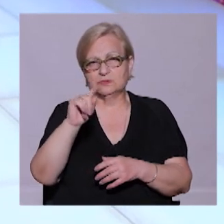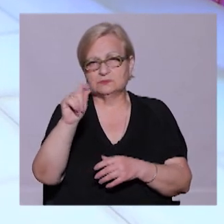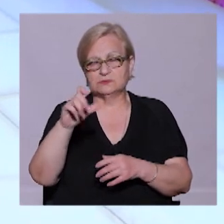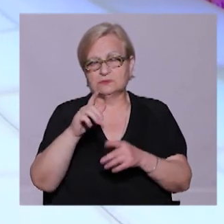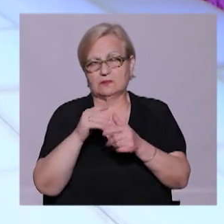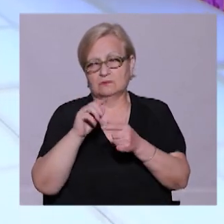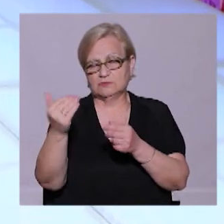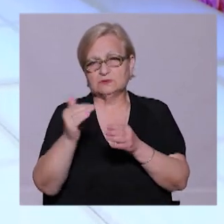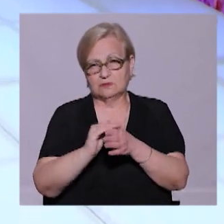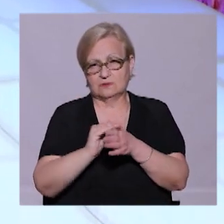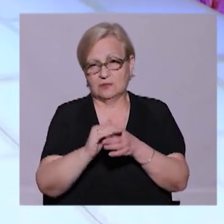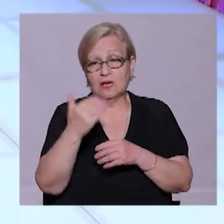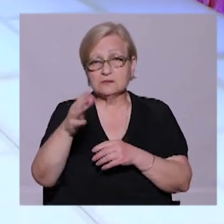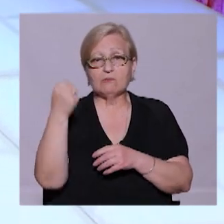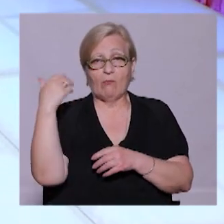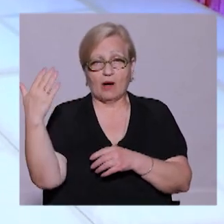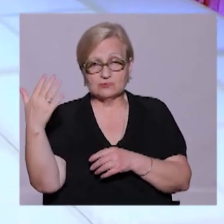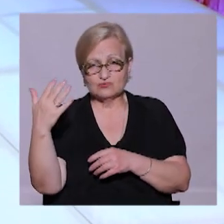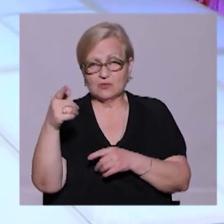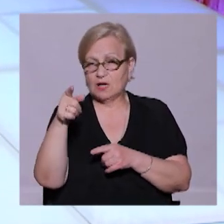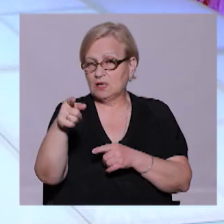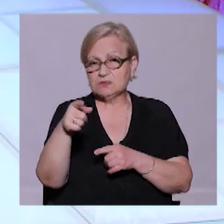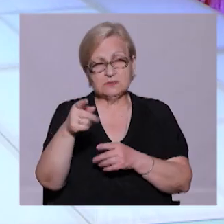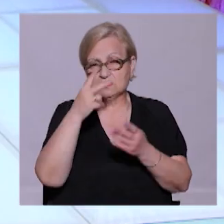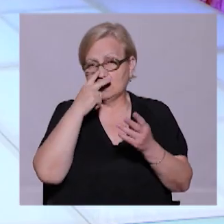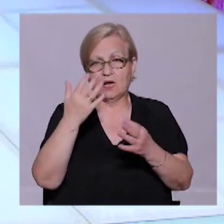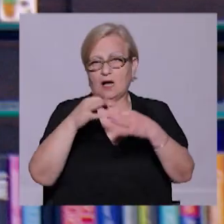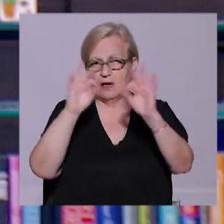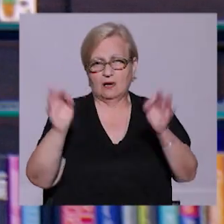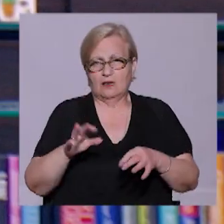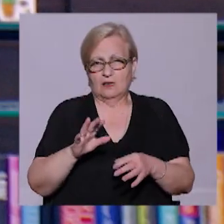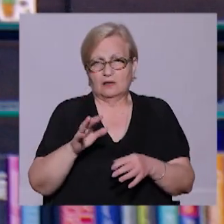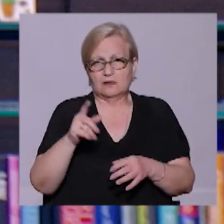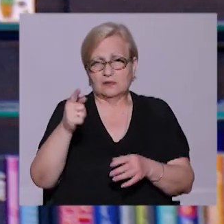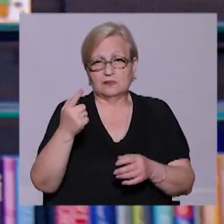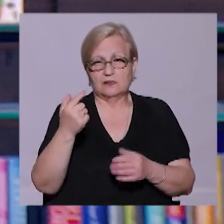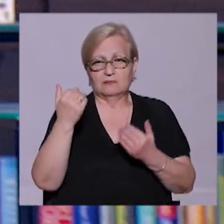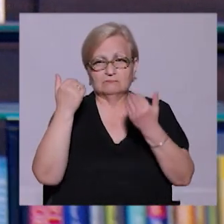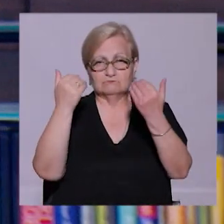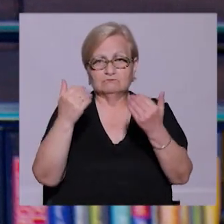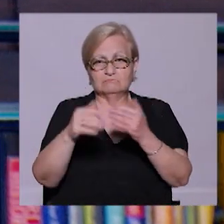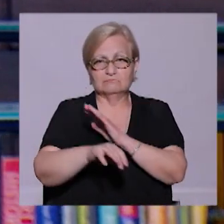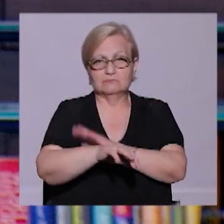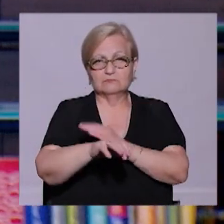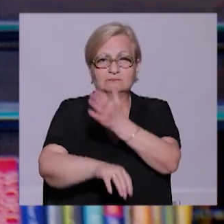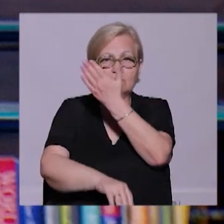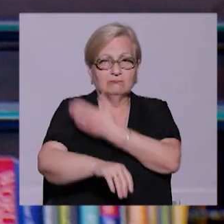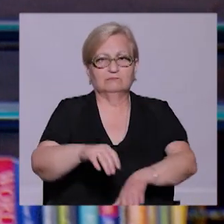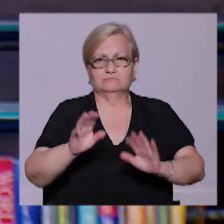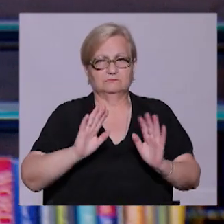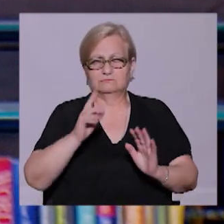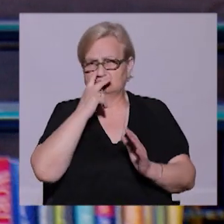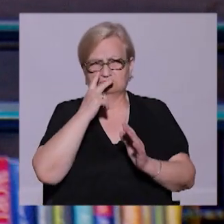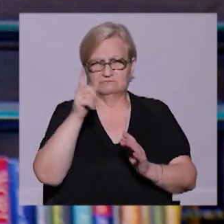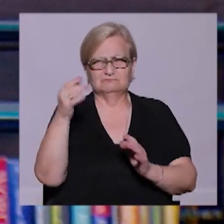ეს მარჯვენა არამც და არამც არ გამოხატავს ისტორიულად დიდო სტატისთვის მარჯვენის წარკვეთას, პირიქით